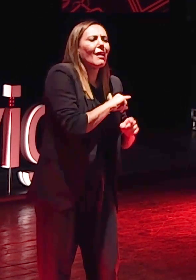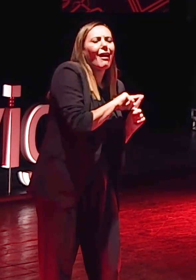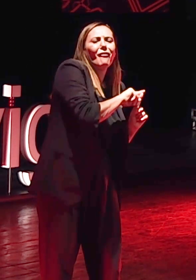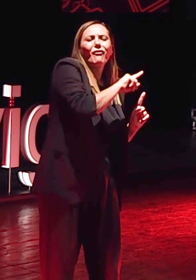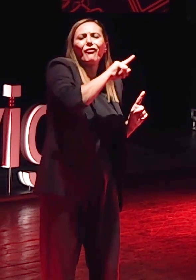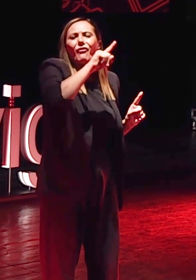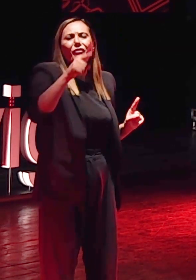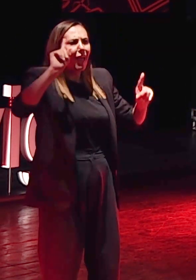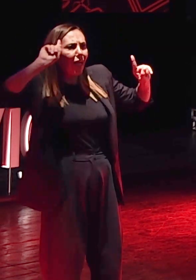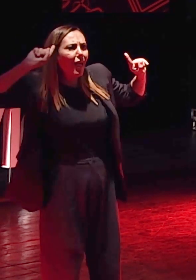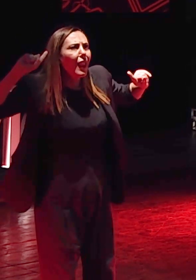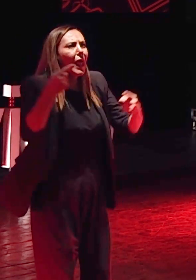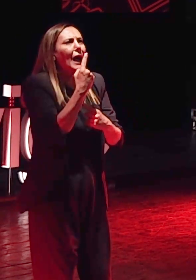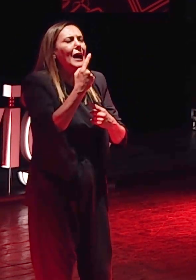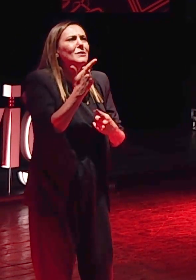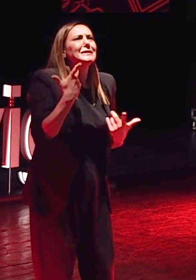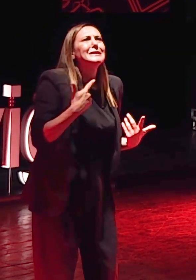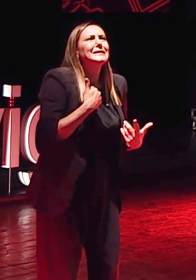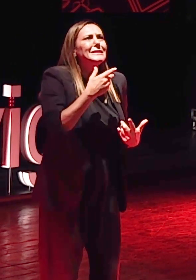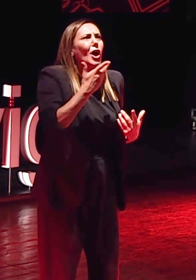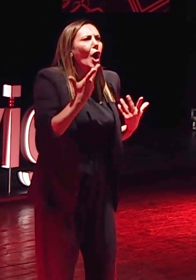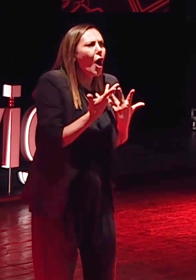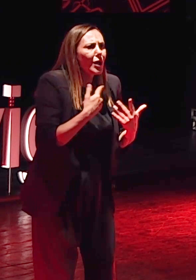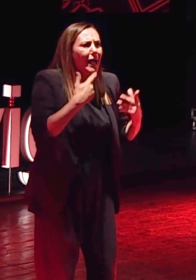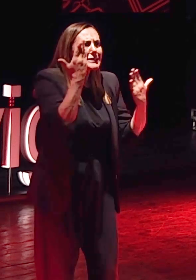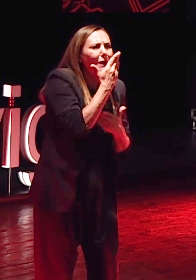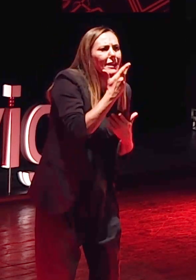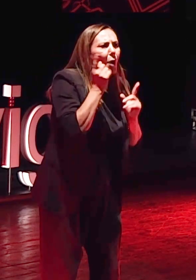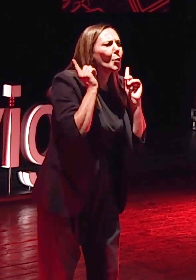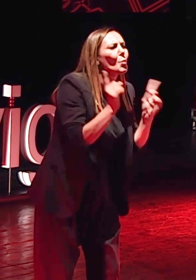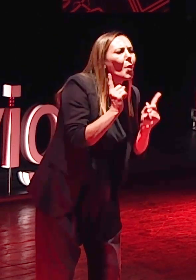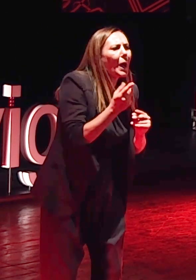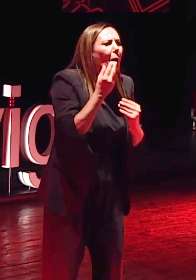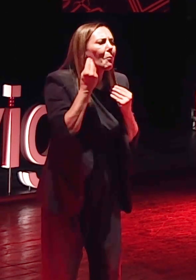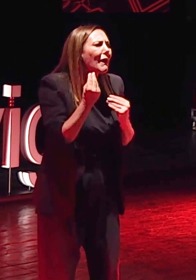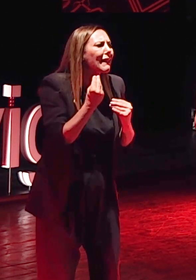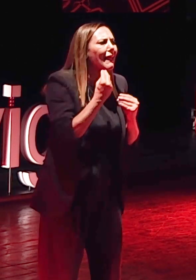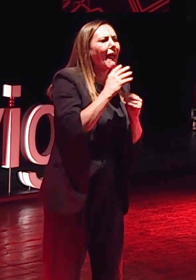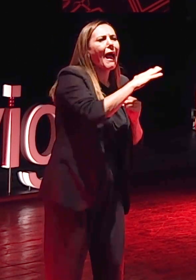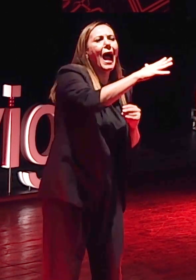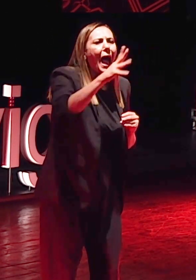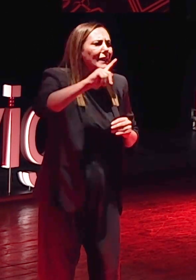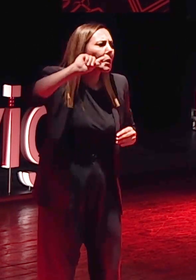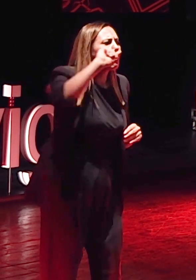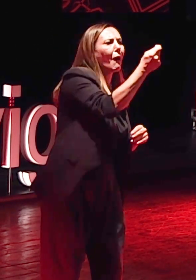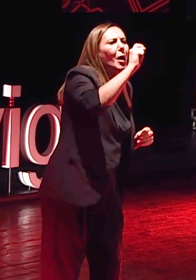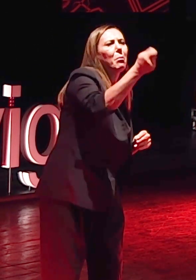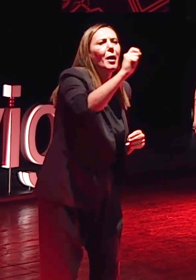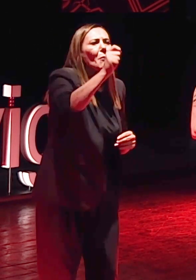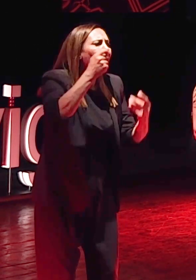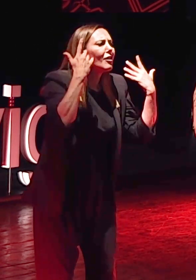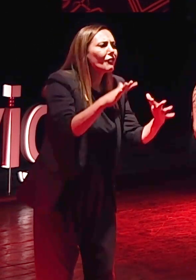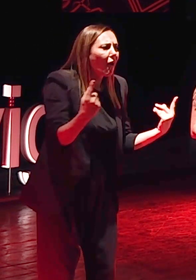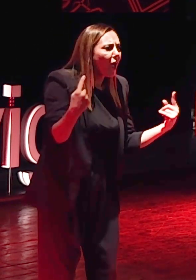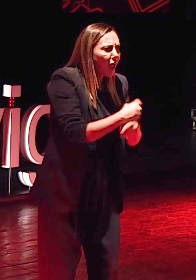mia laurea Cosa c'è che non va in me perché gli altri ci sono riusciti E